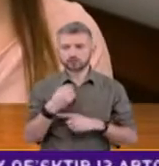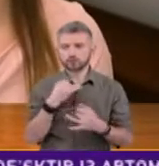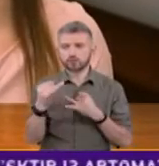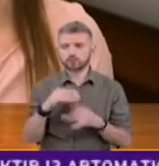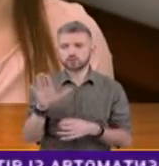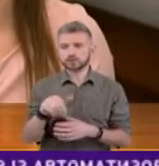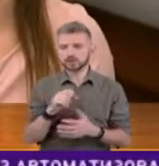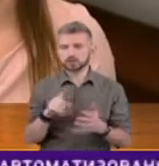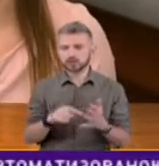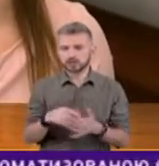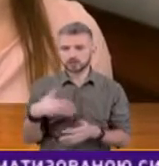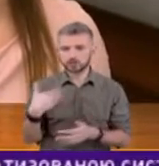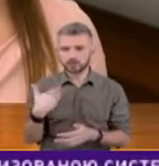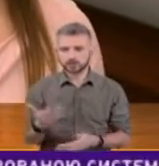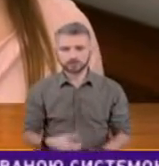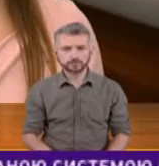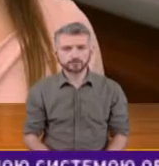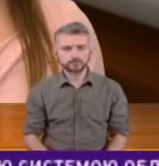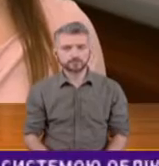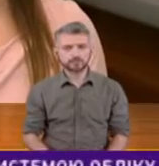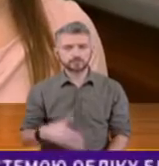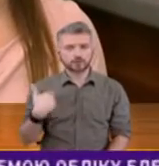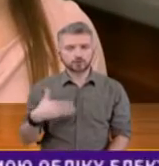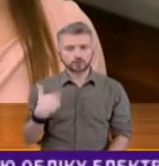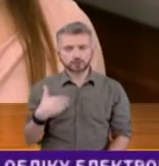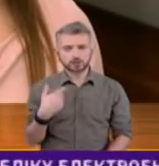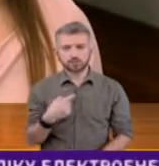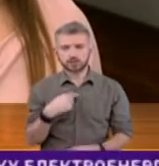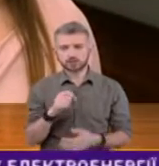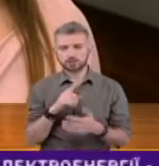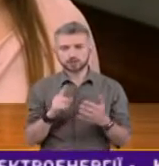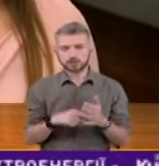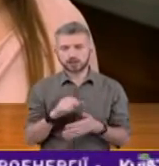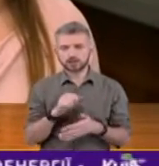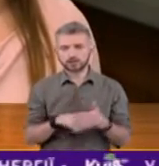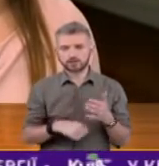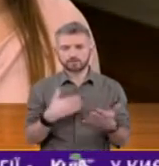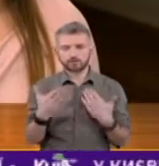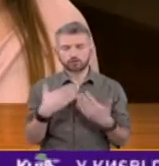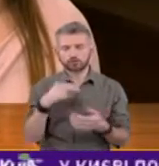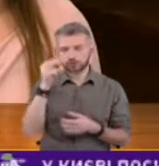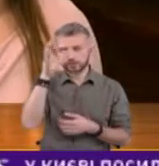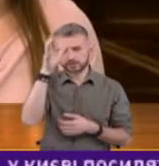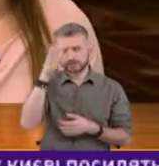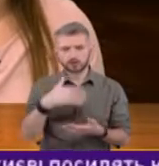але після запитання. Добрий день. Доброго дня. У мене питання саме відносно освіти.